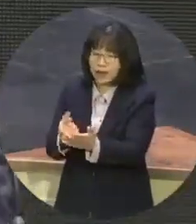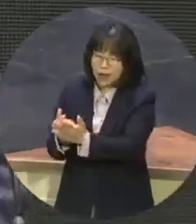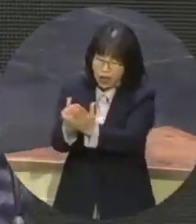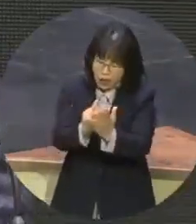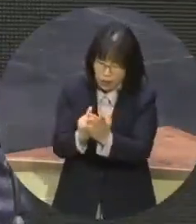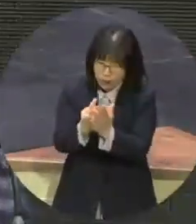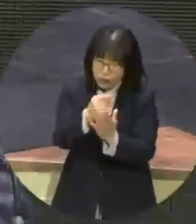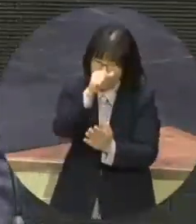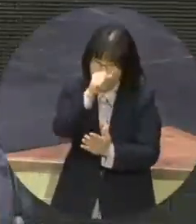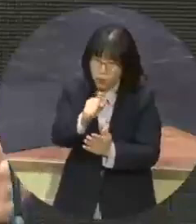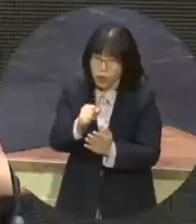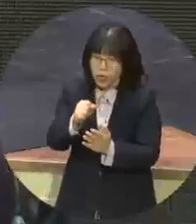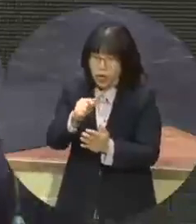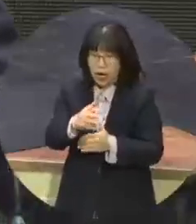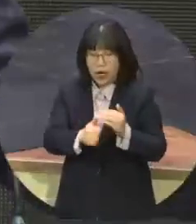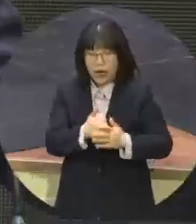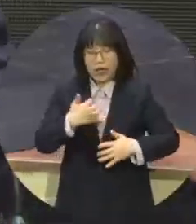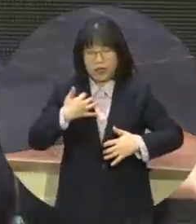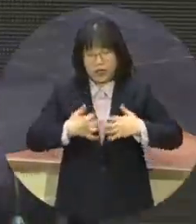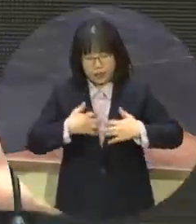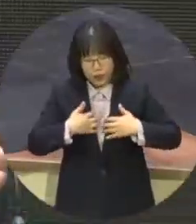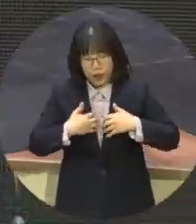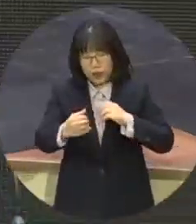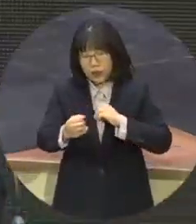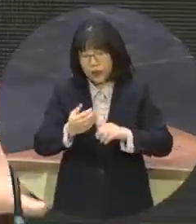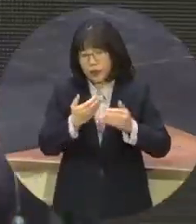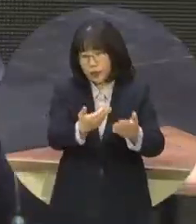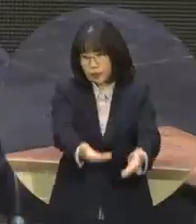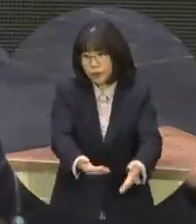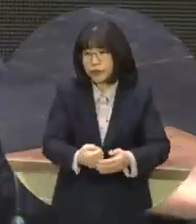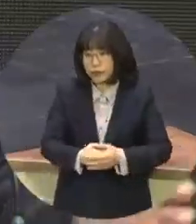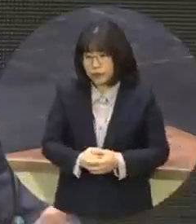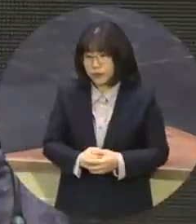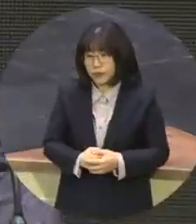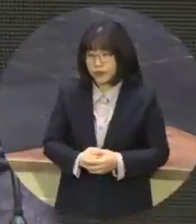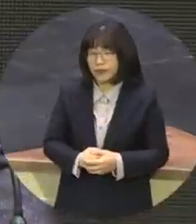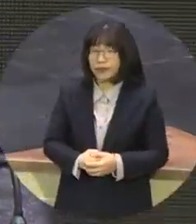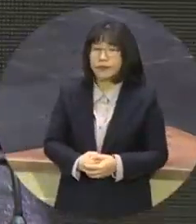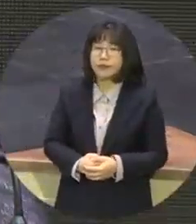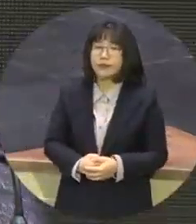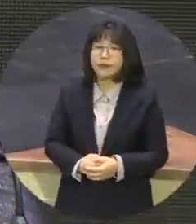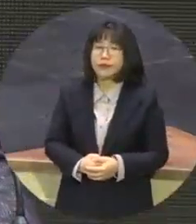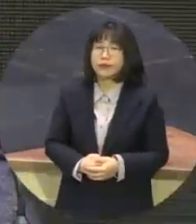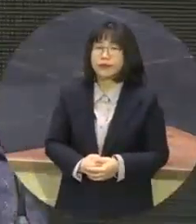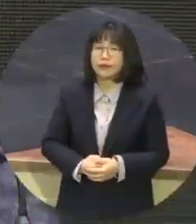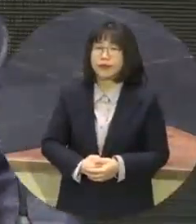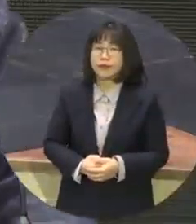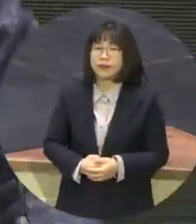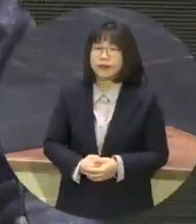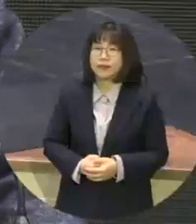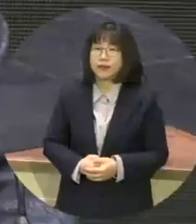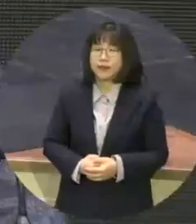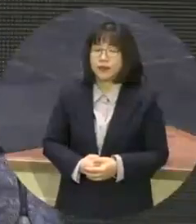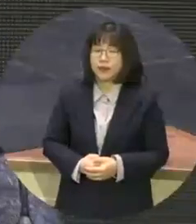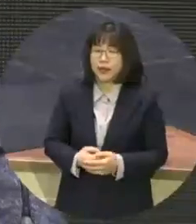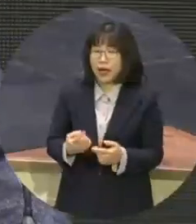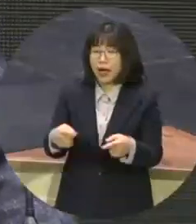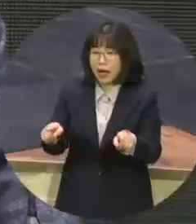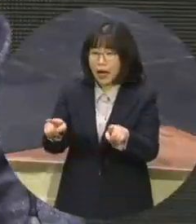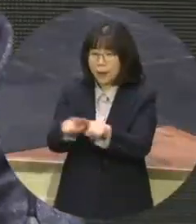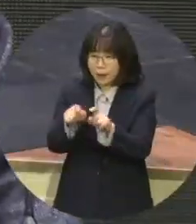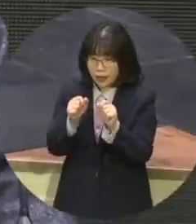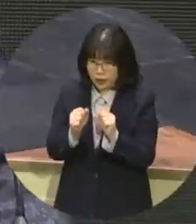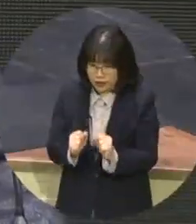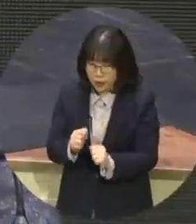돼. 그게 기도 들으신다고. 영적 흐름 속에. 이 렘넌트 흐름 속에. 그래야 하나님이 그 기도를 들으시고